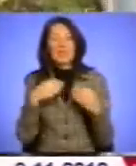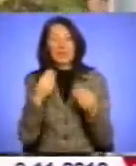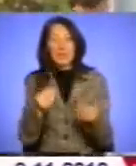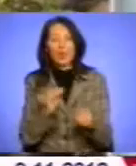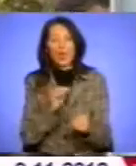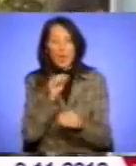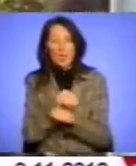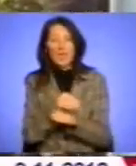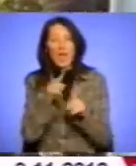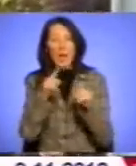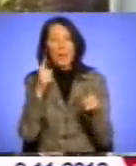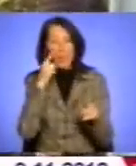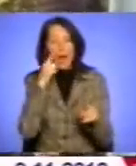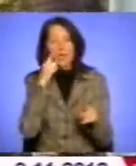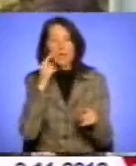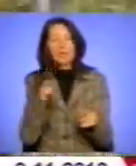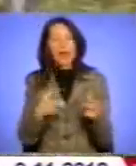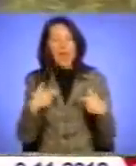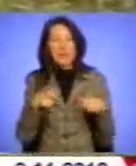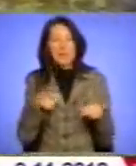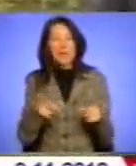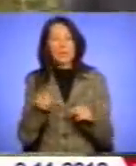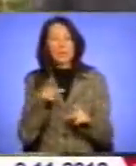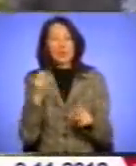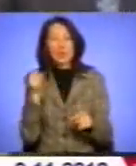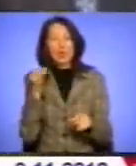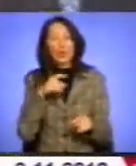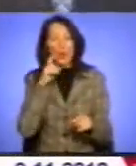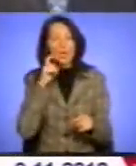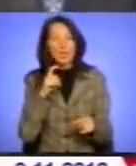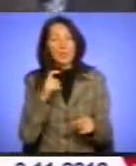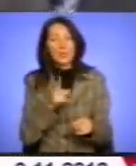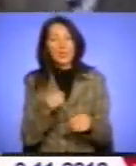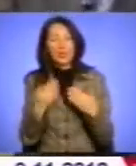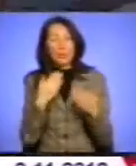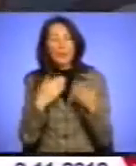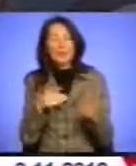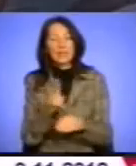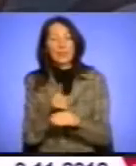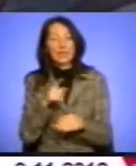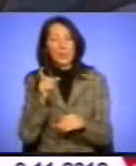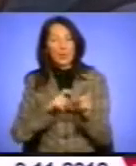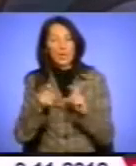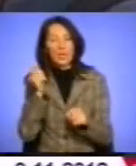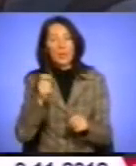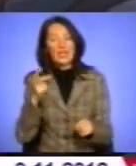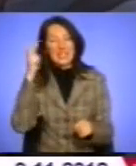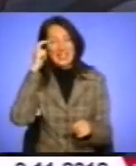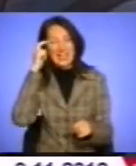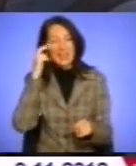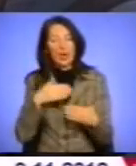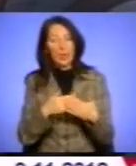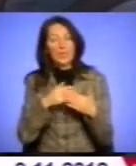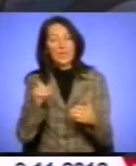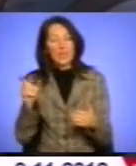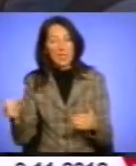історії України. А ще, аби поспілкуватися з тернопільськими студентами, з Києва приїхали громадські діячі, письменники, брати Віталій